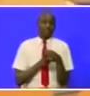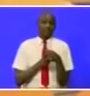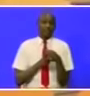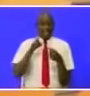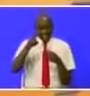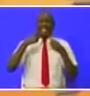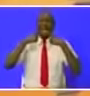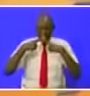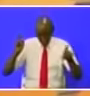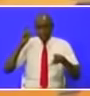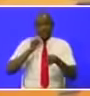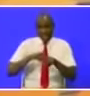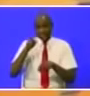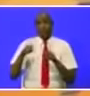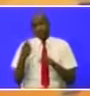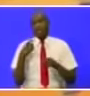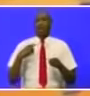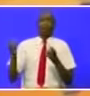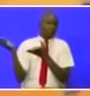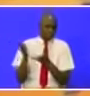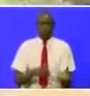ambalo lililopelekea kuanza kwa ghasia hizo.